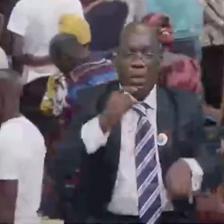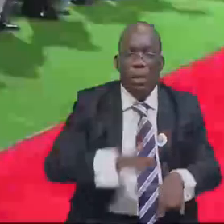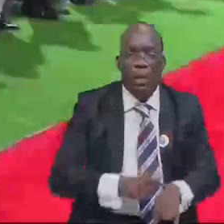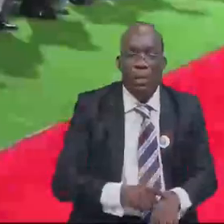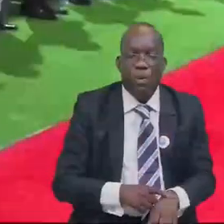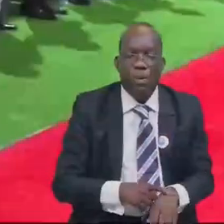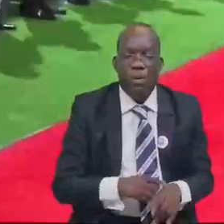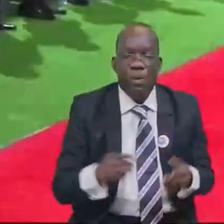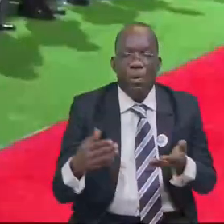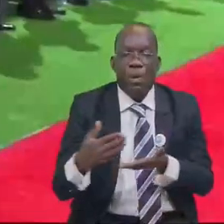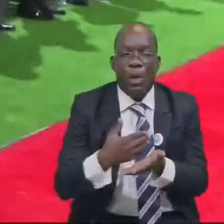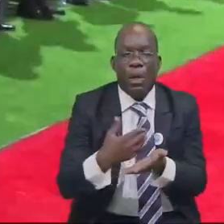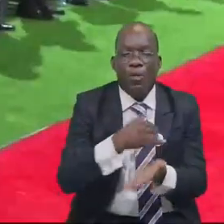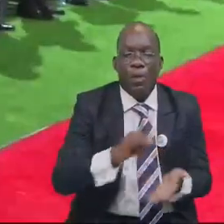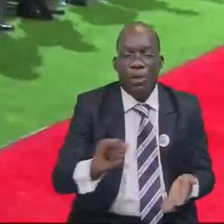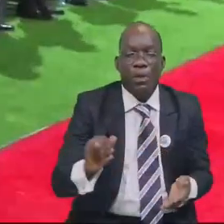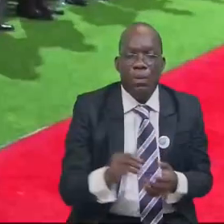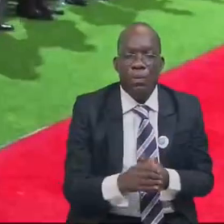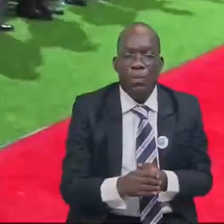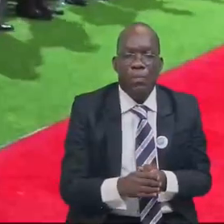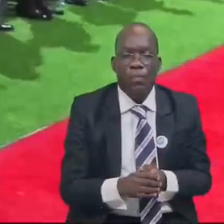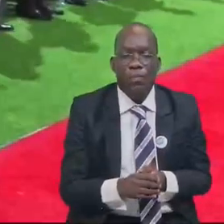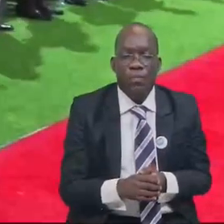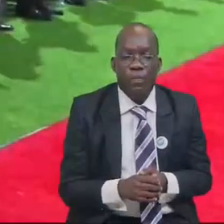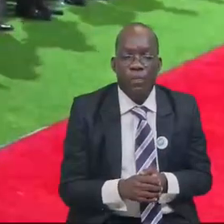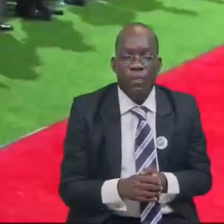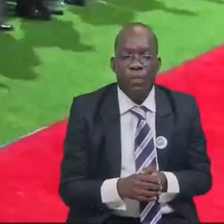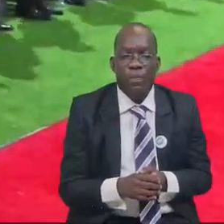Pour la moisson des derniers temps.